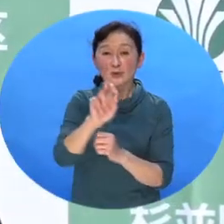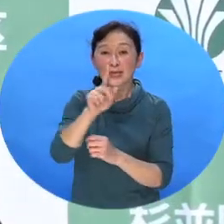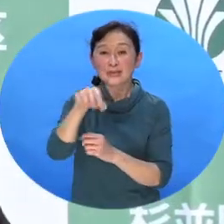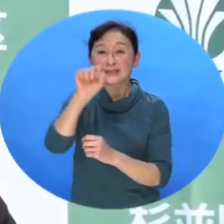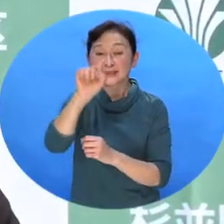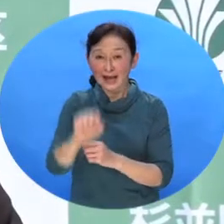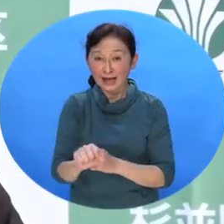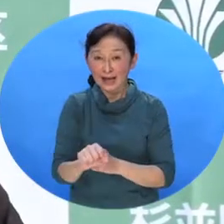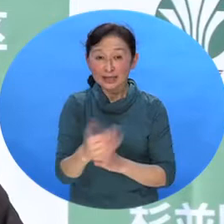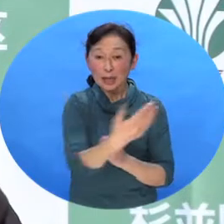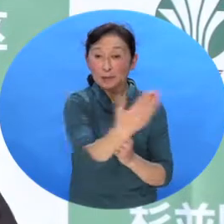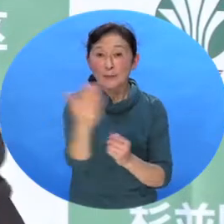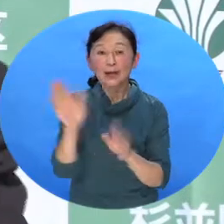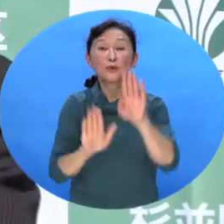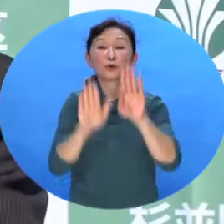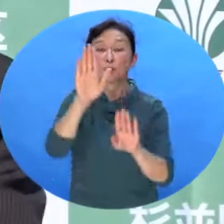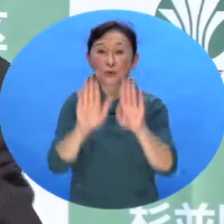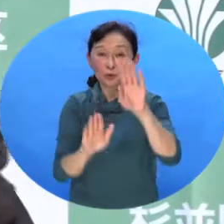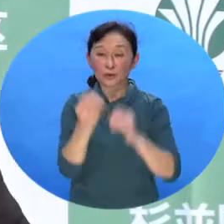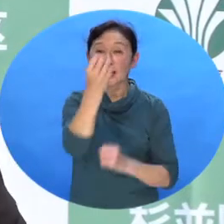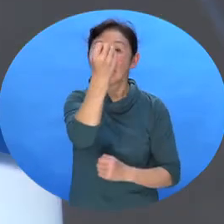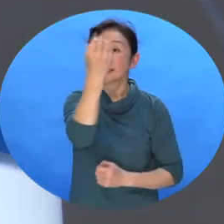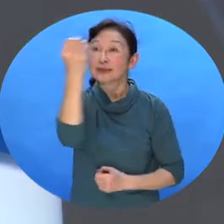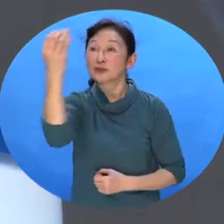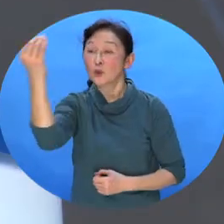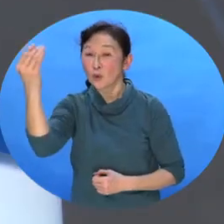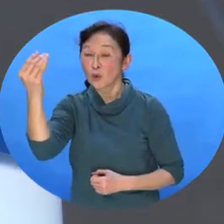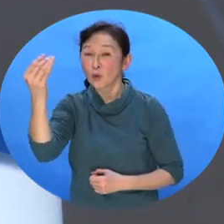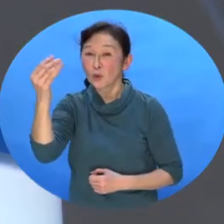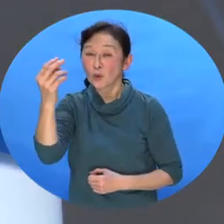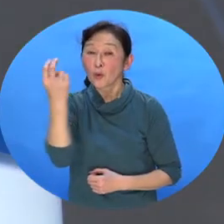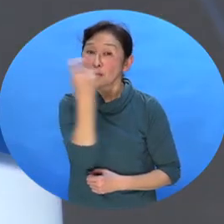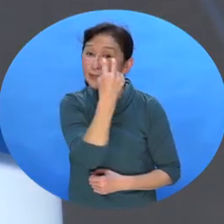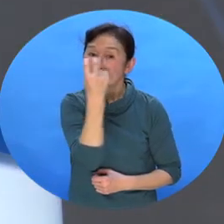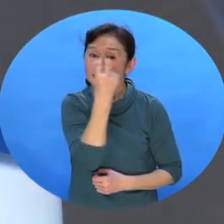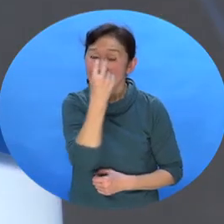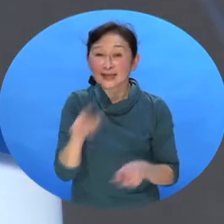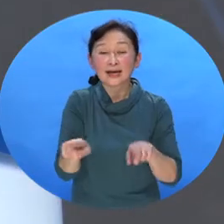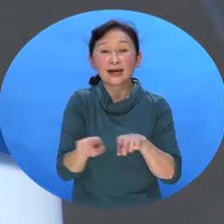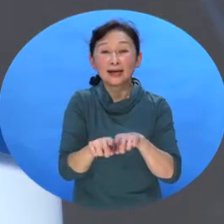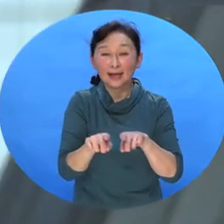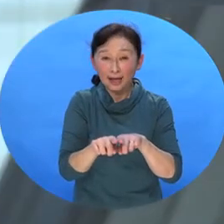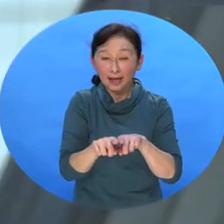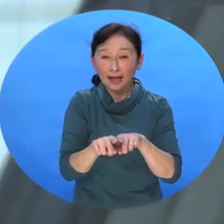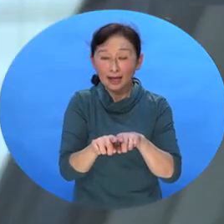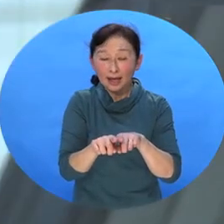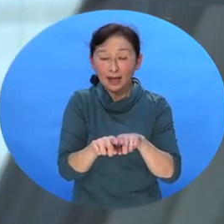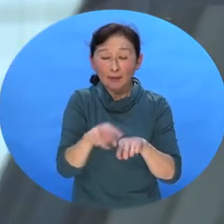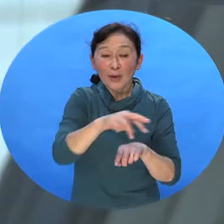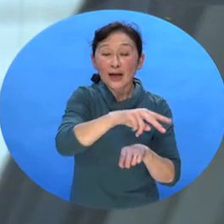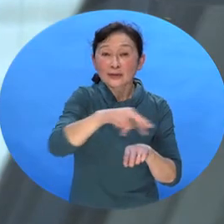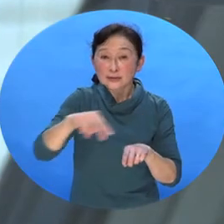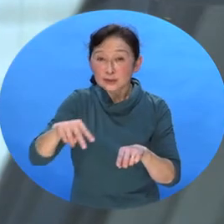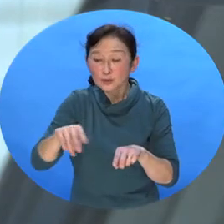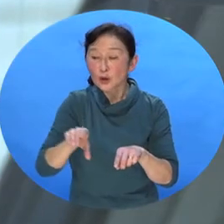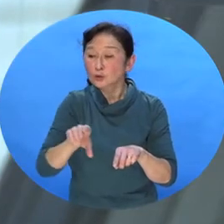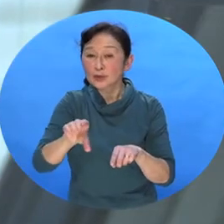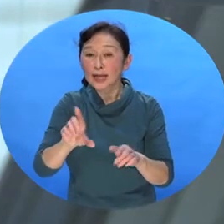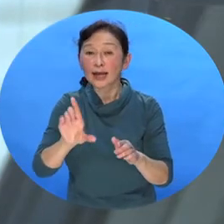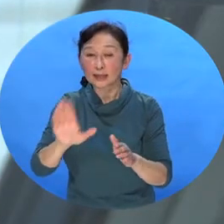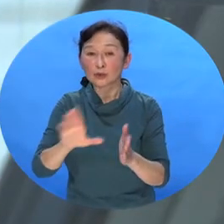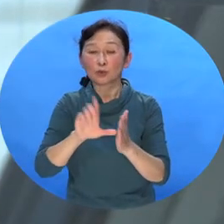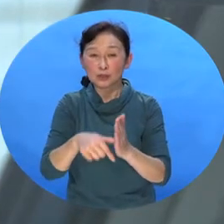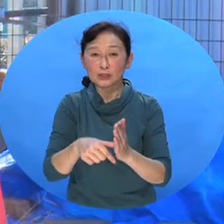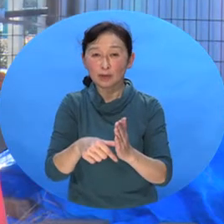サーで、まあ、周りの物体ですとか、あと信号機、そういったものを、検知しながら、何かこう歩行者であったり車両があったら止ま